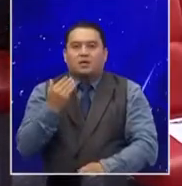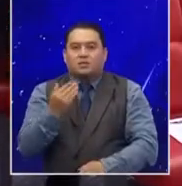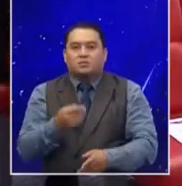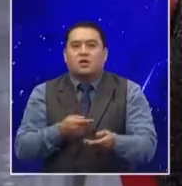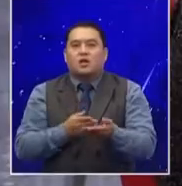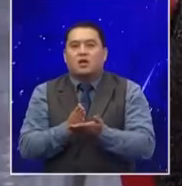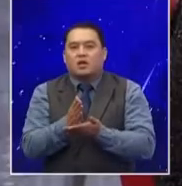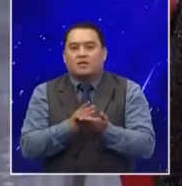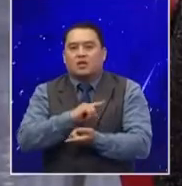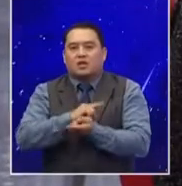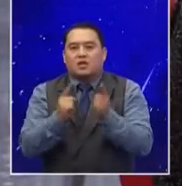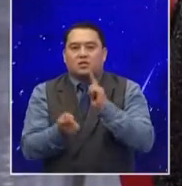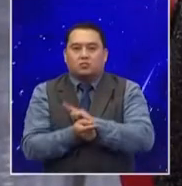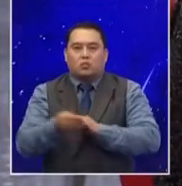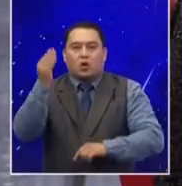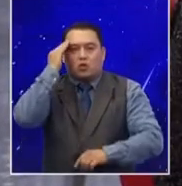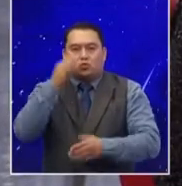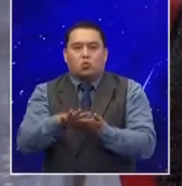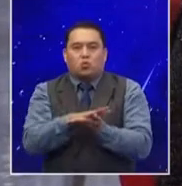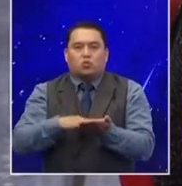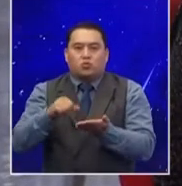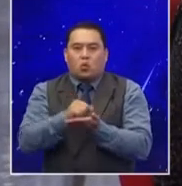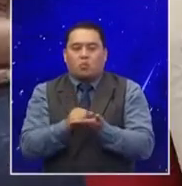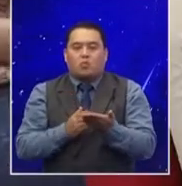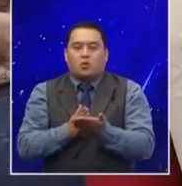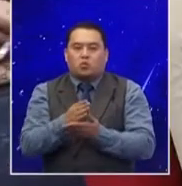спикеров, данные изменения поспособствуют искоренению